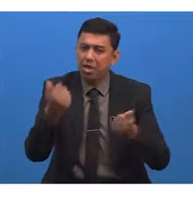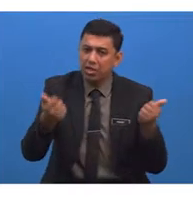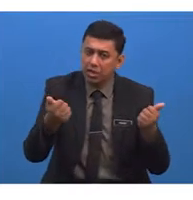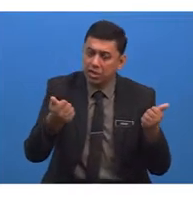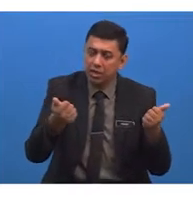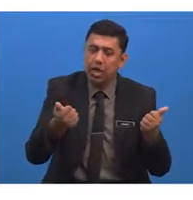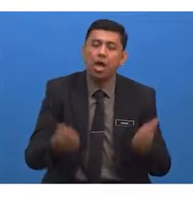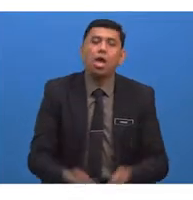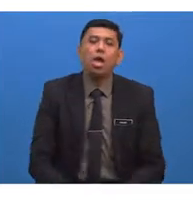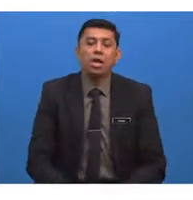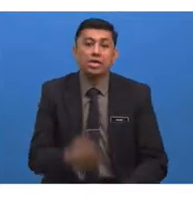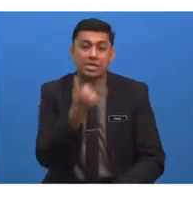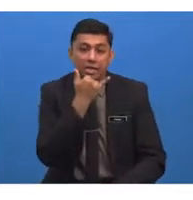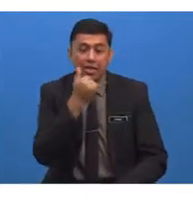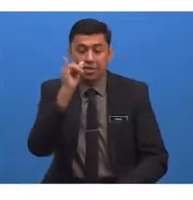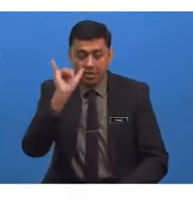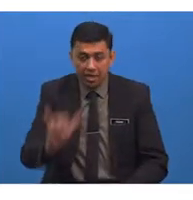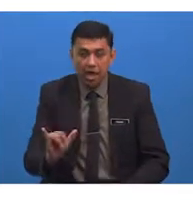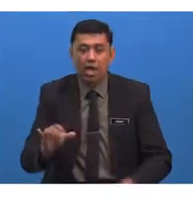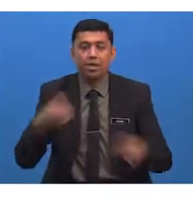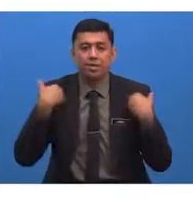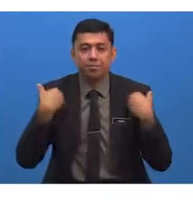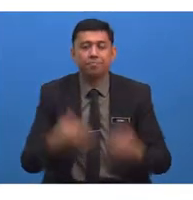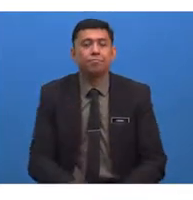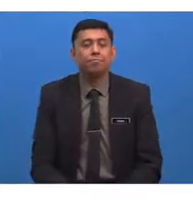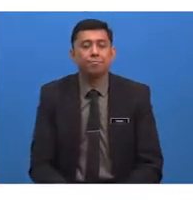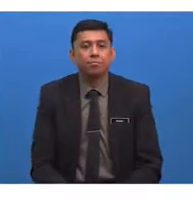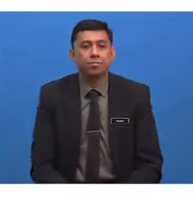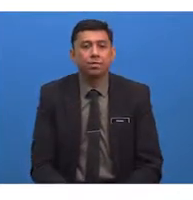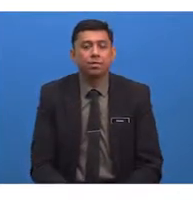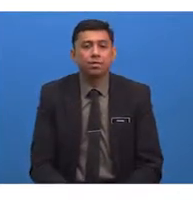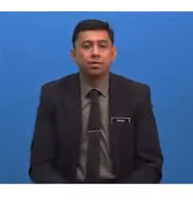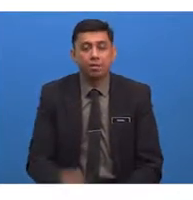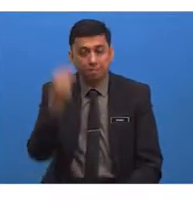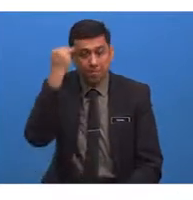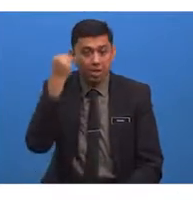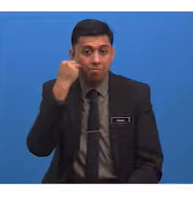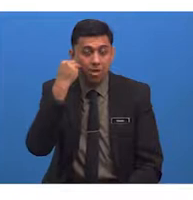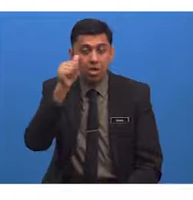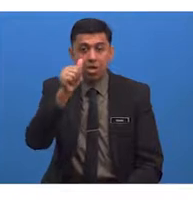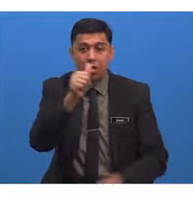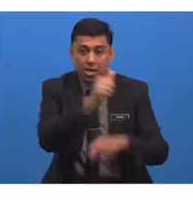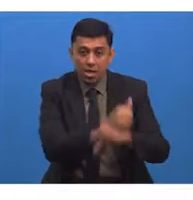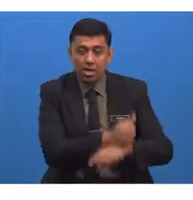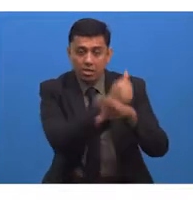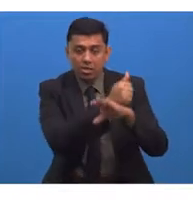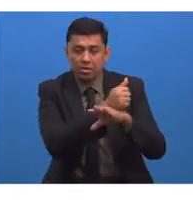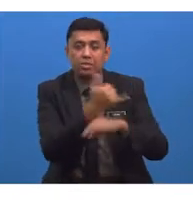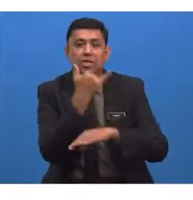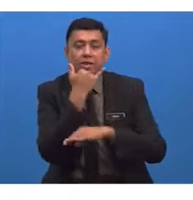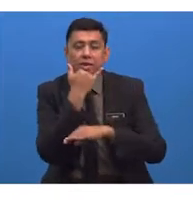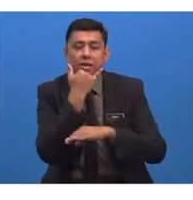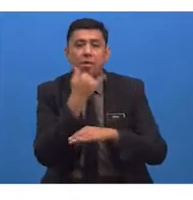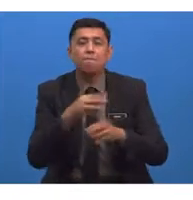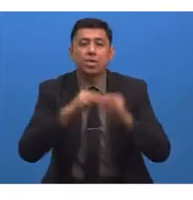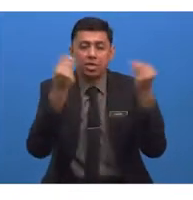dibawa di mahkamah ini. Mahkamah adat pula diwujudkan bagi mengadili kesalahan masyarakat